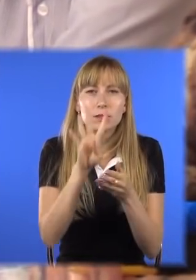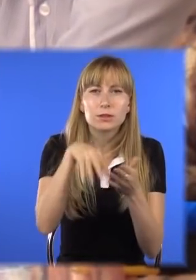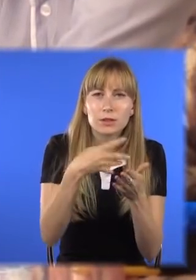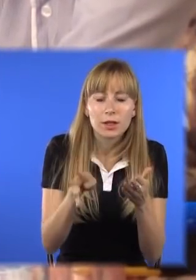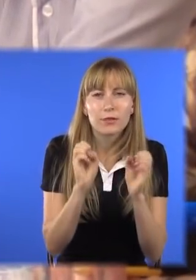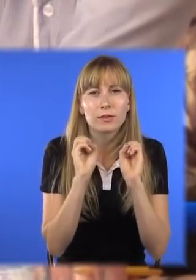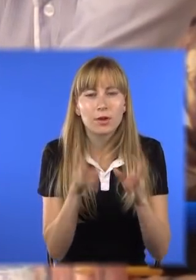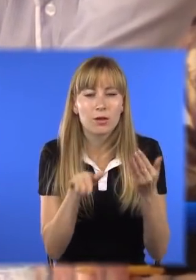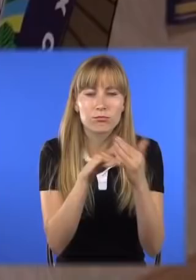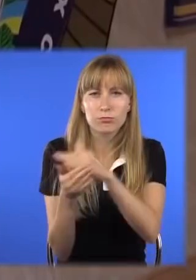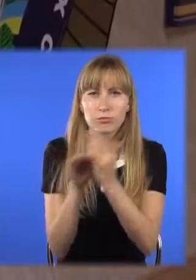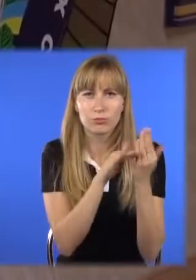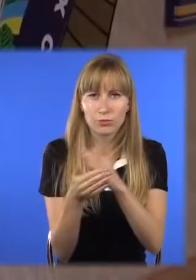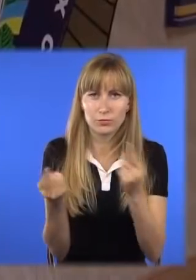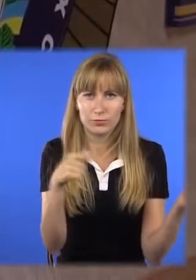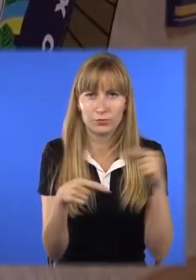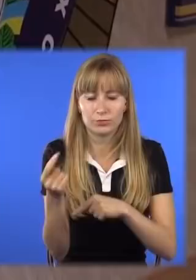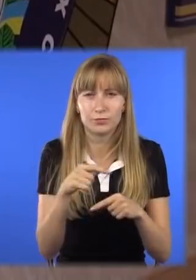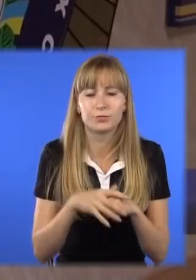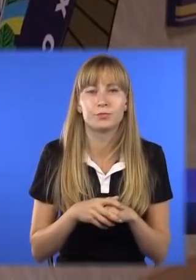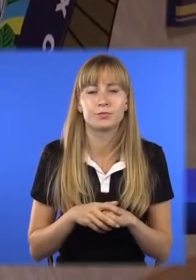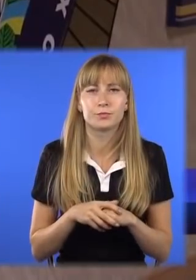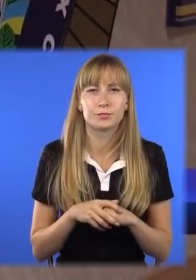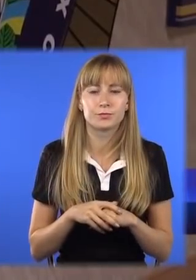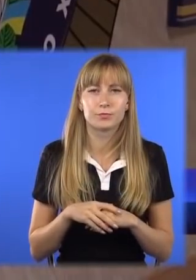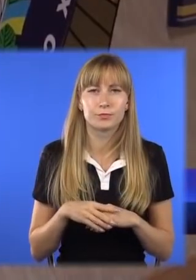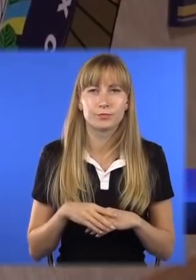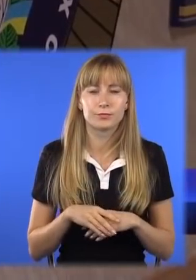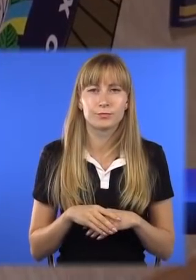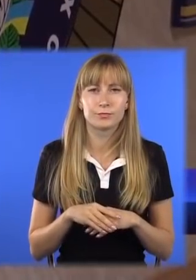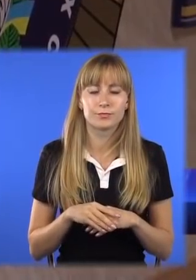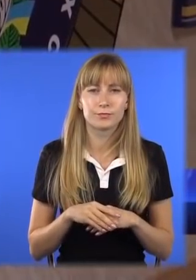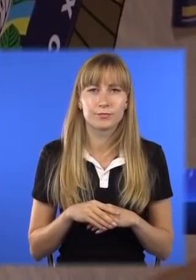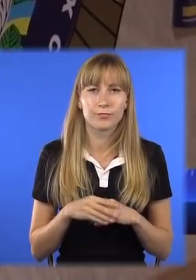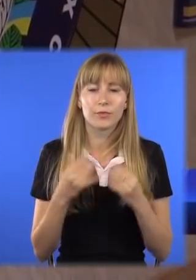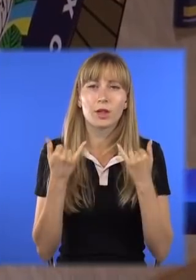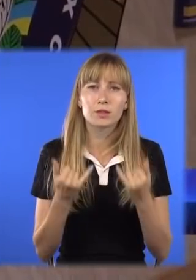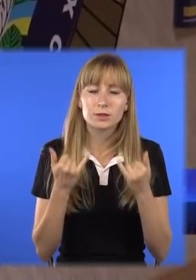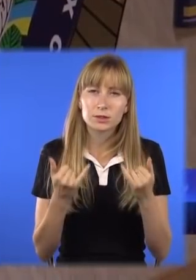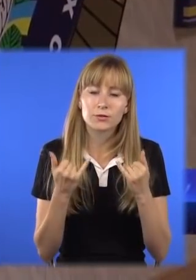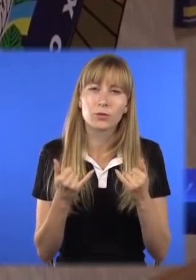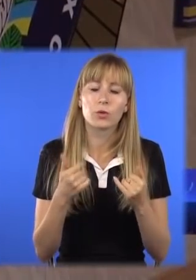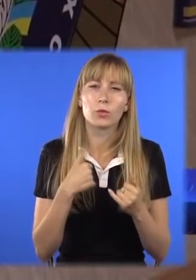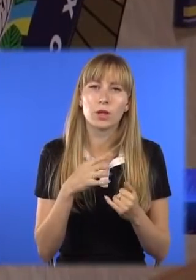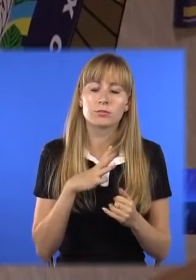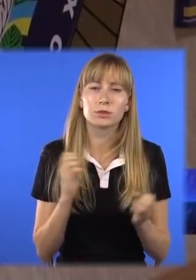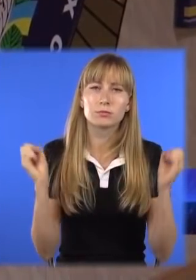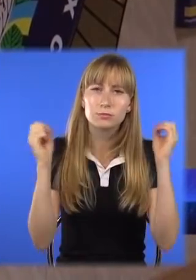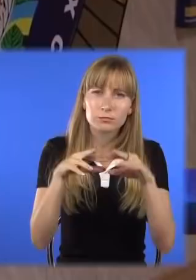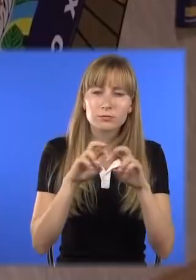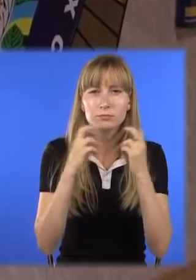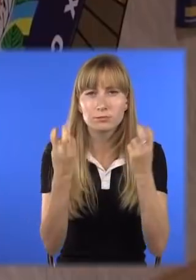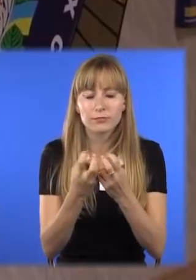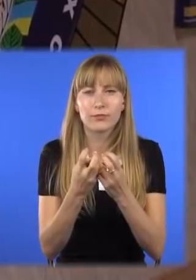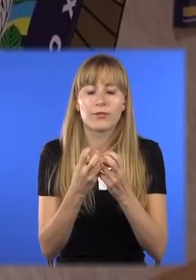кримінальних провадженнях. Сьогодні семінарна рада з приводу взаємодії